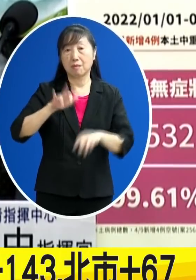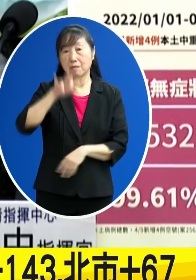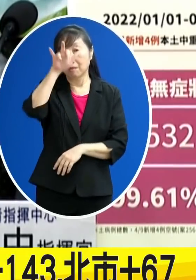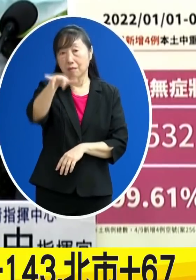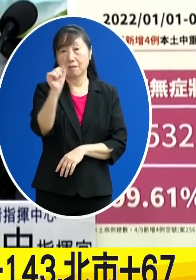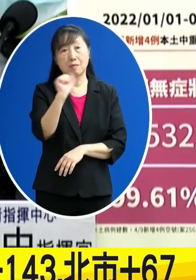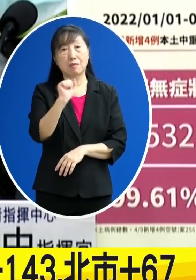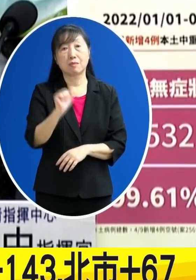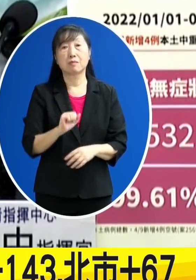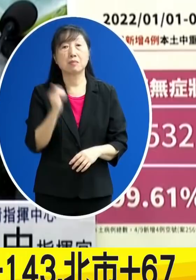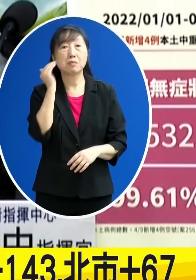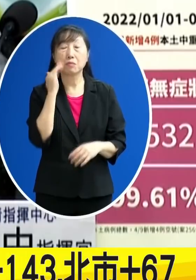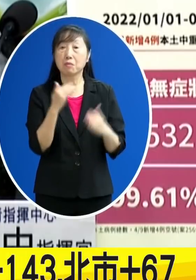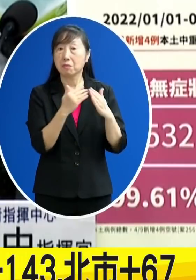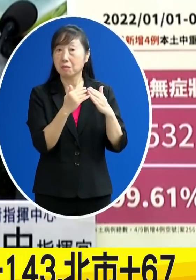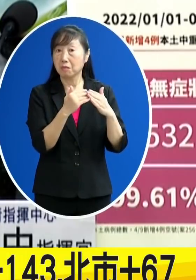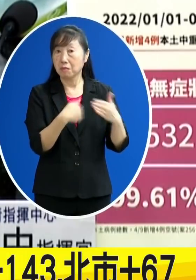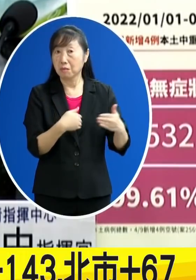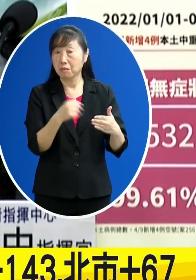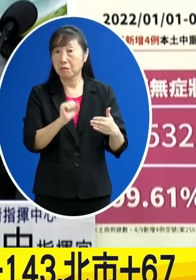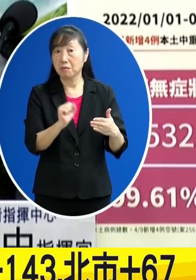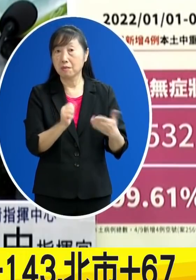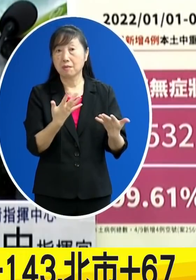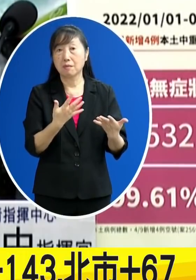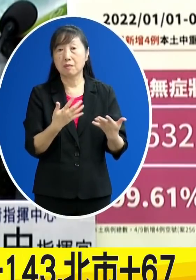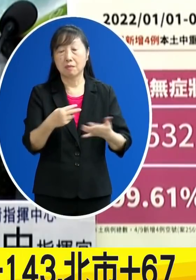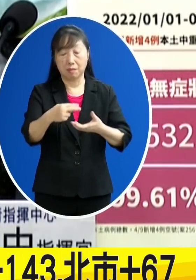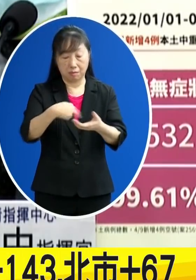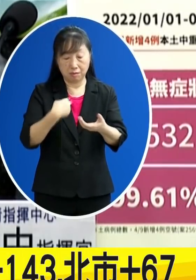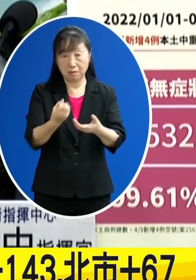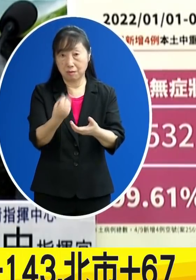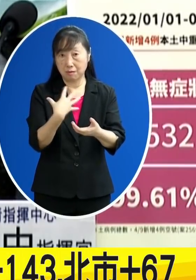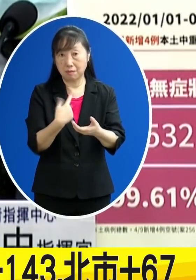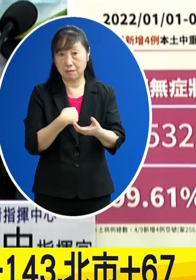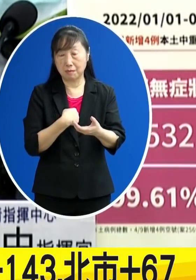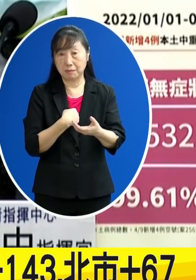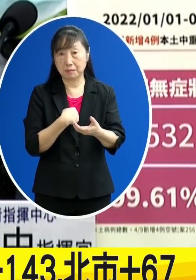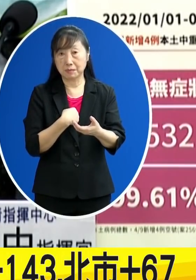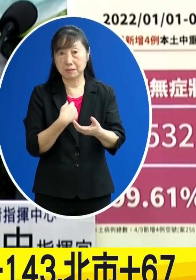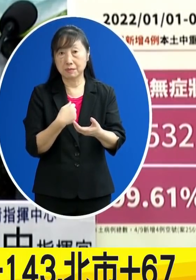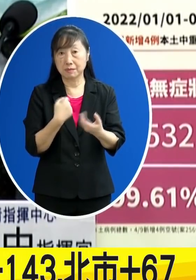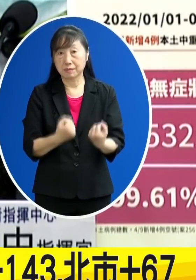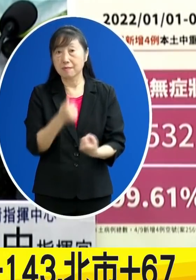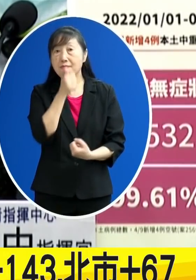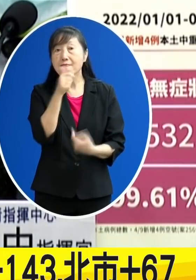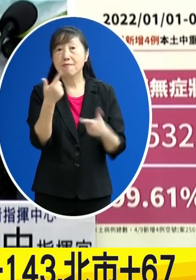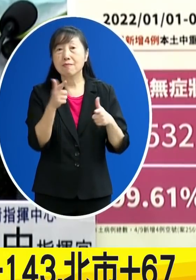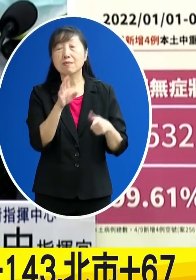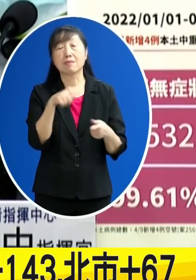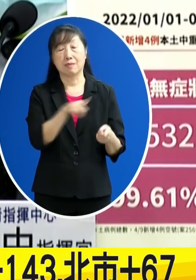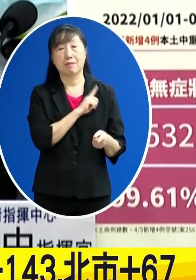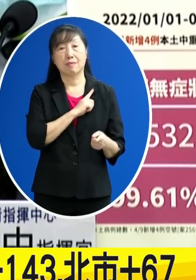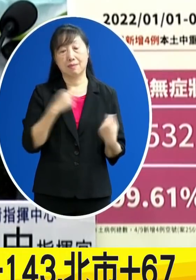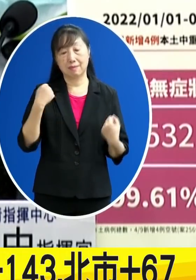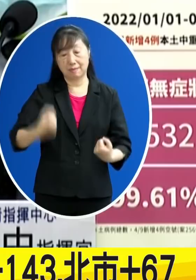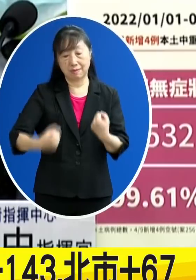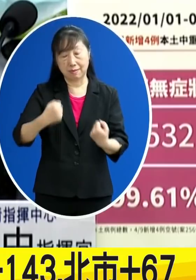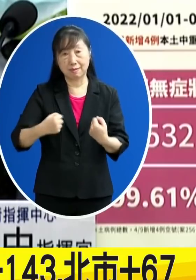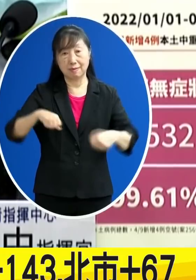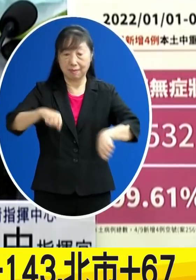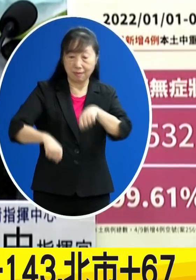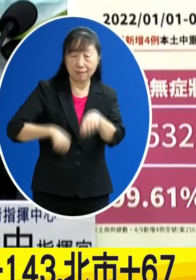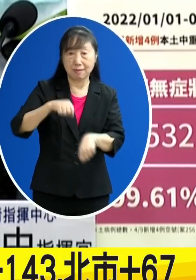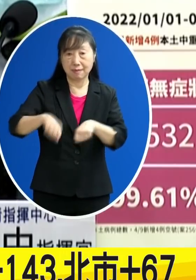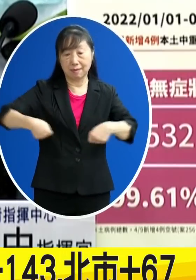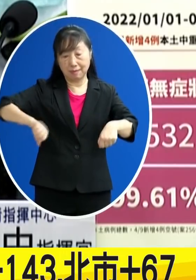是如果你不是在隔离的地点接到通知，所以有几个方式，一个自行开车、骑车或步行